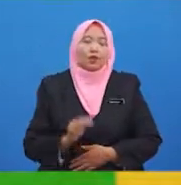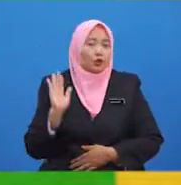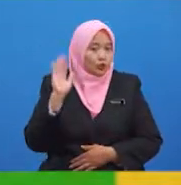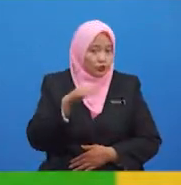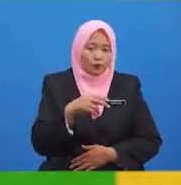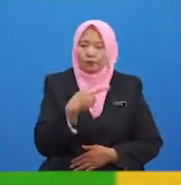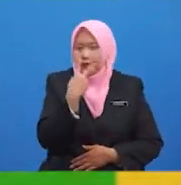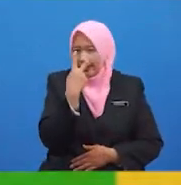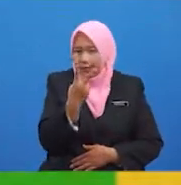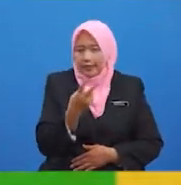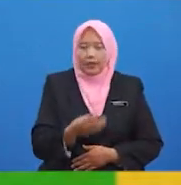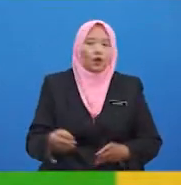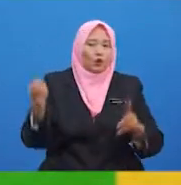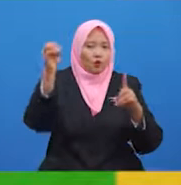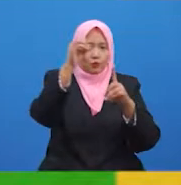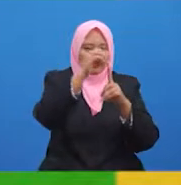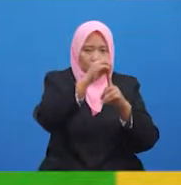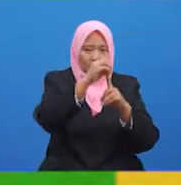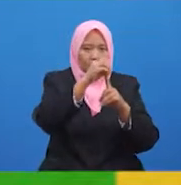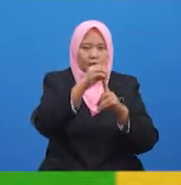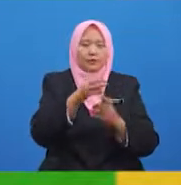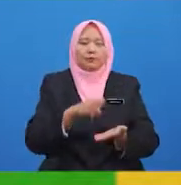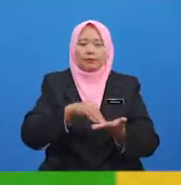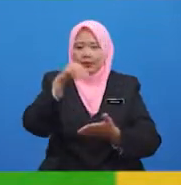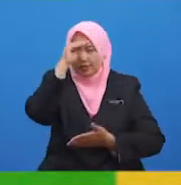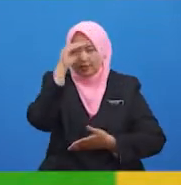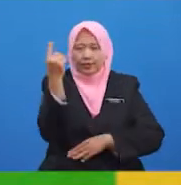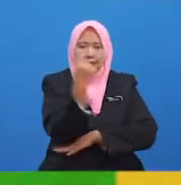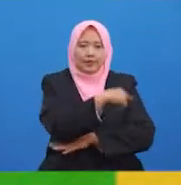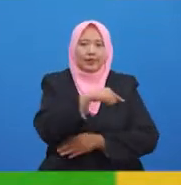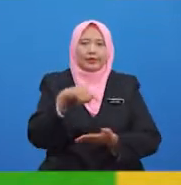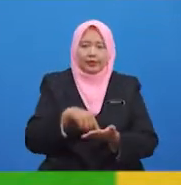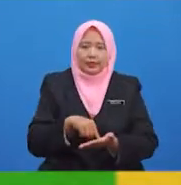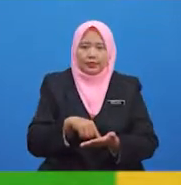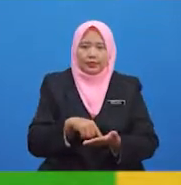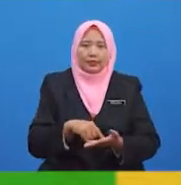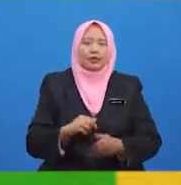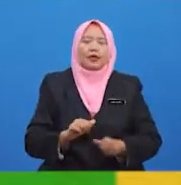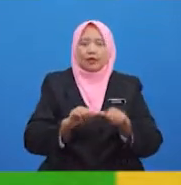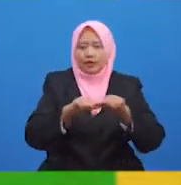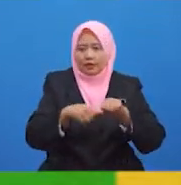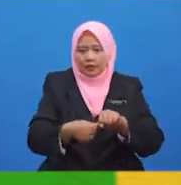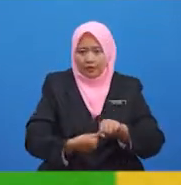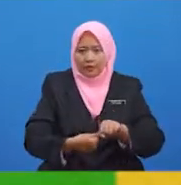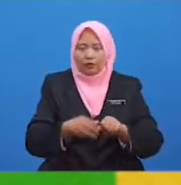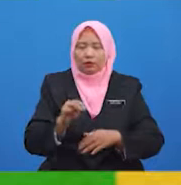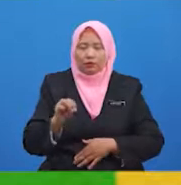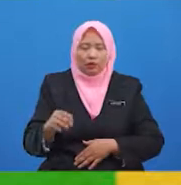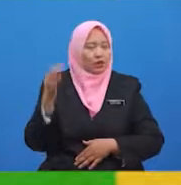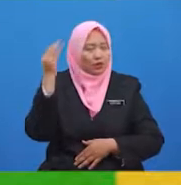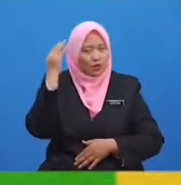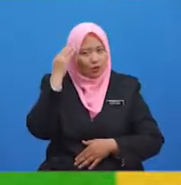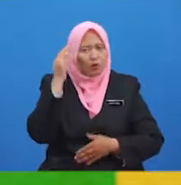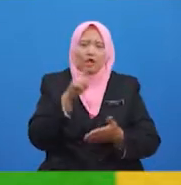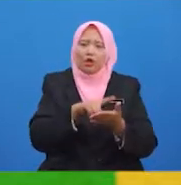jom kita lihat dahulu objektif pembelajaran hari ini agar murid-murid dapat mengenal pasti